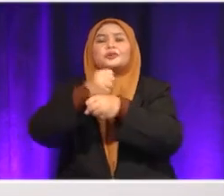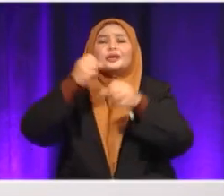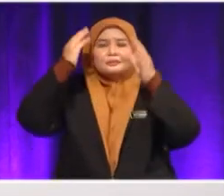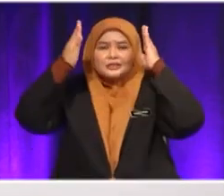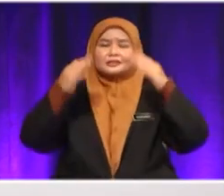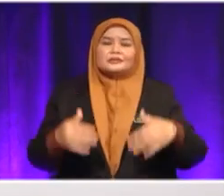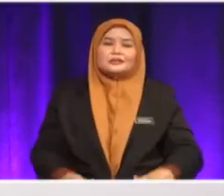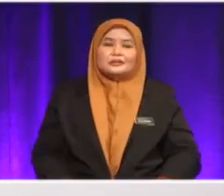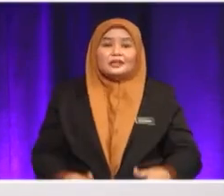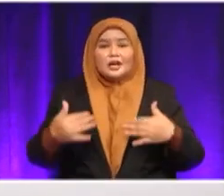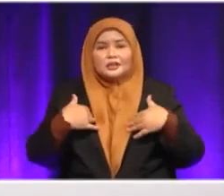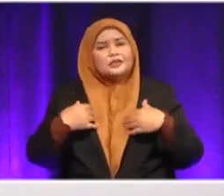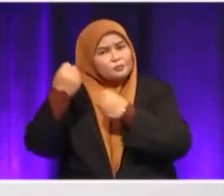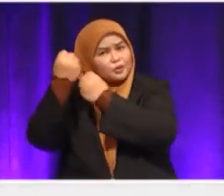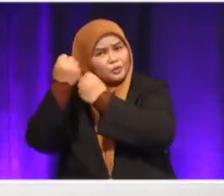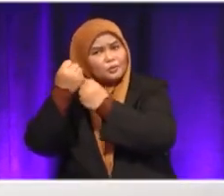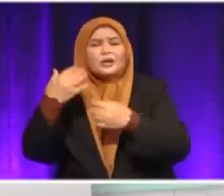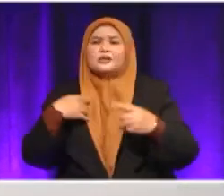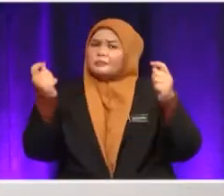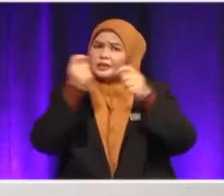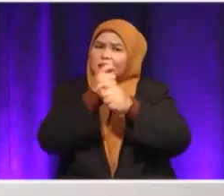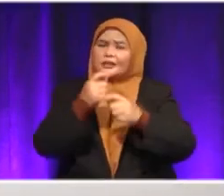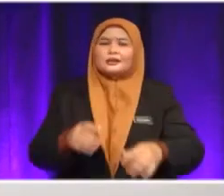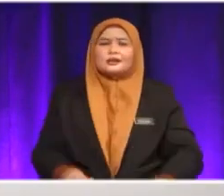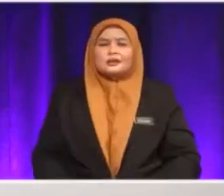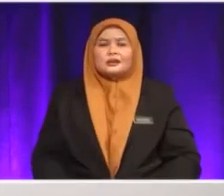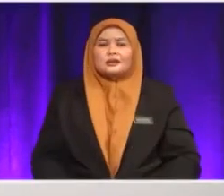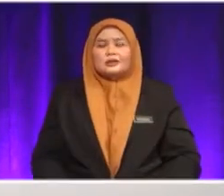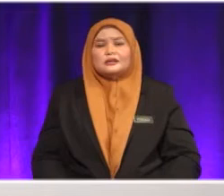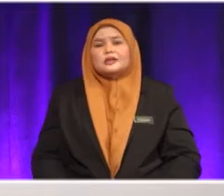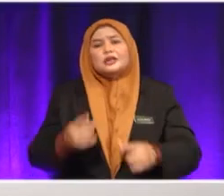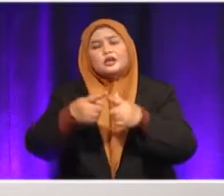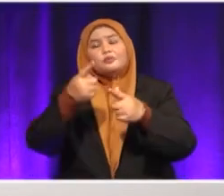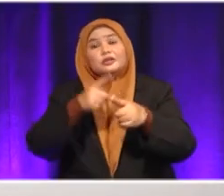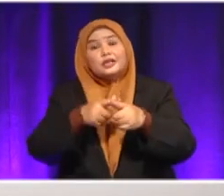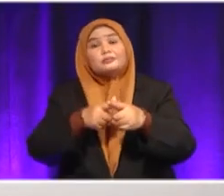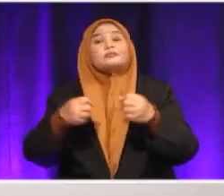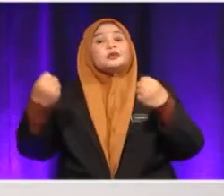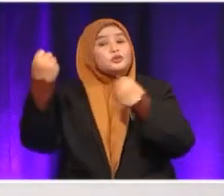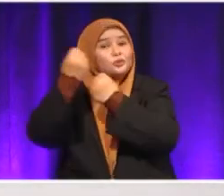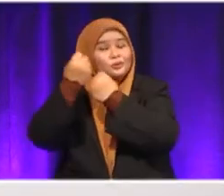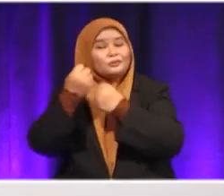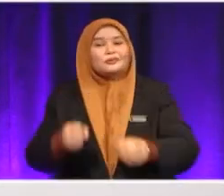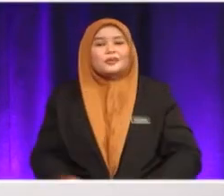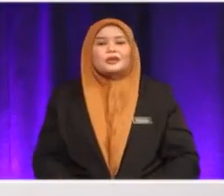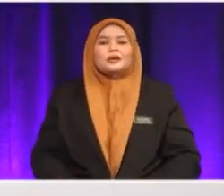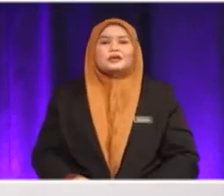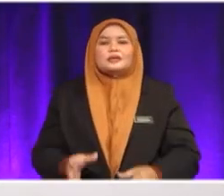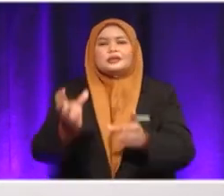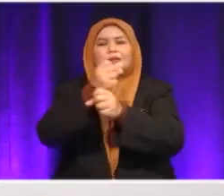terdapat di asing menyokong menentang dan menentang kemudian menyokong terdapat